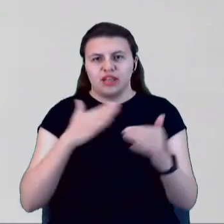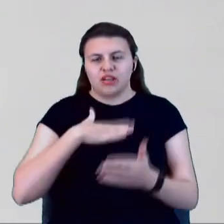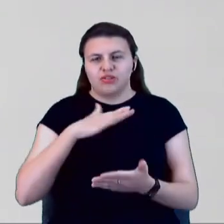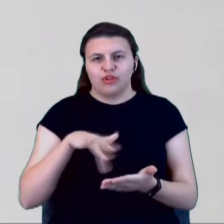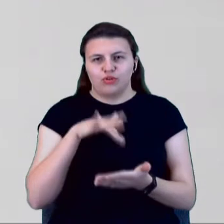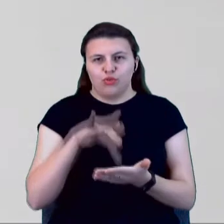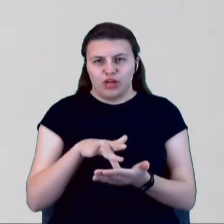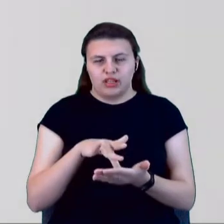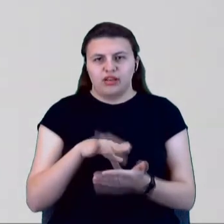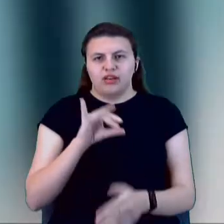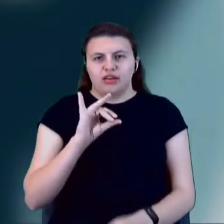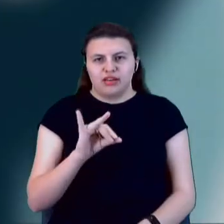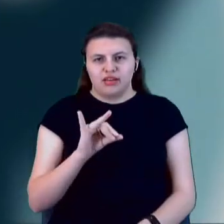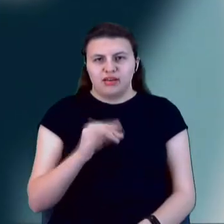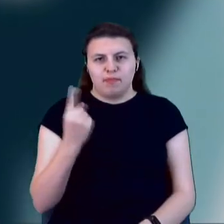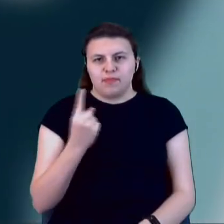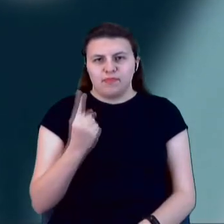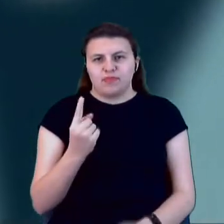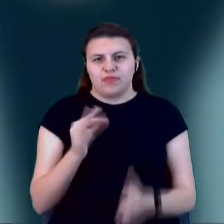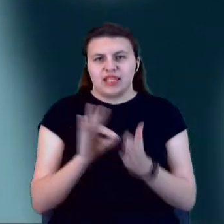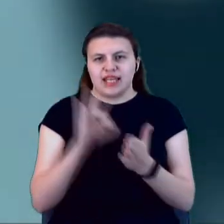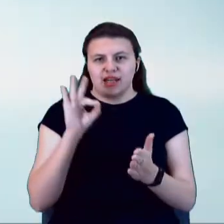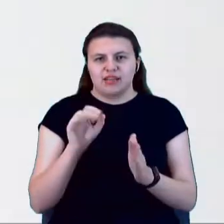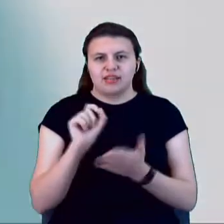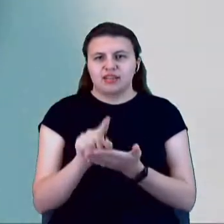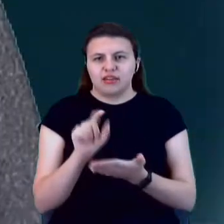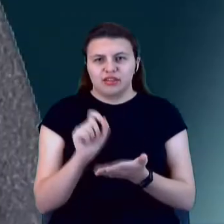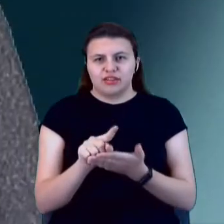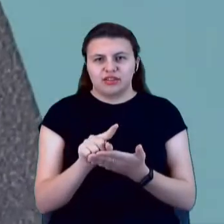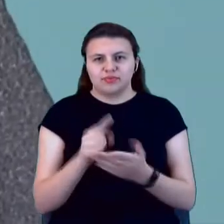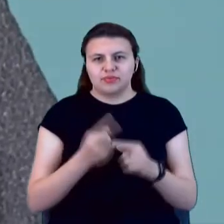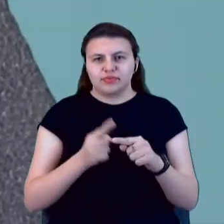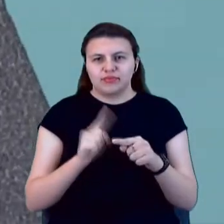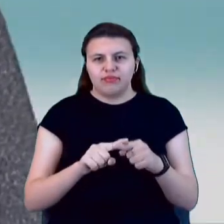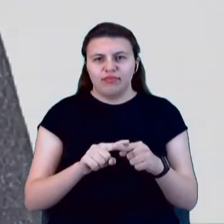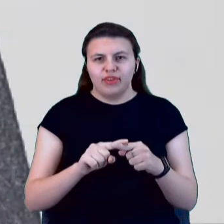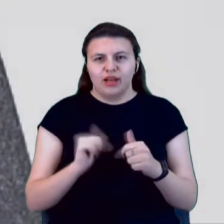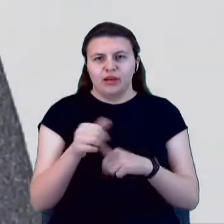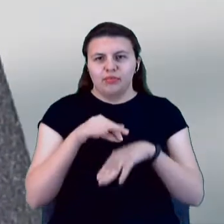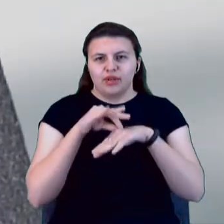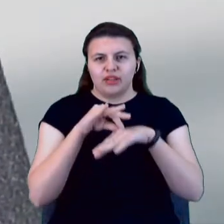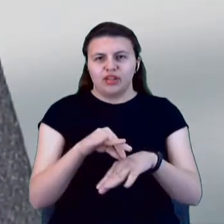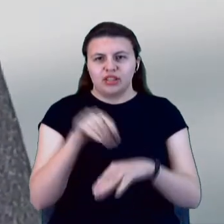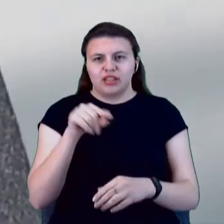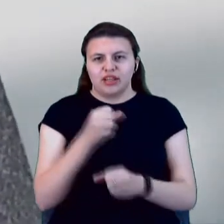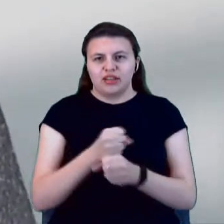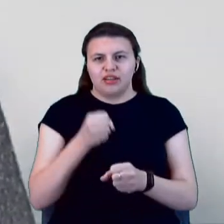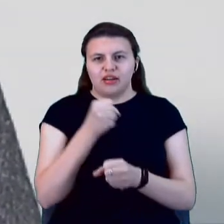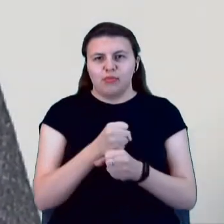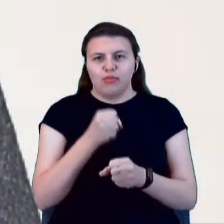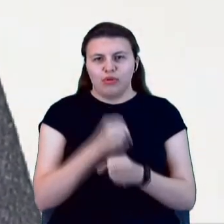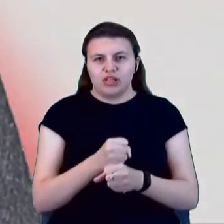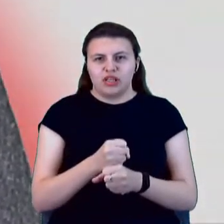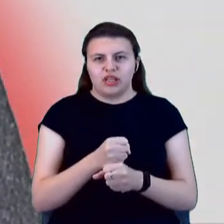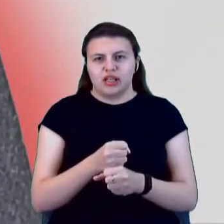И первоочередные цели и задачи – это продвижение тех наработанных идей,